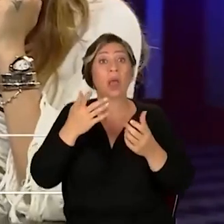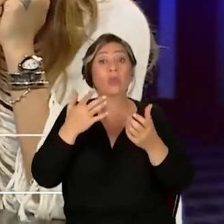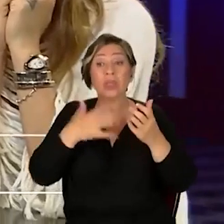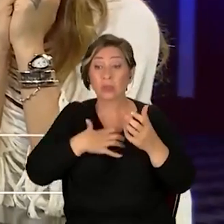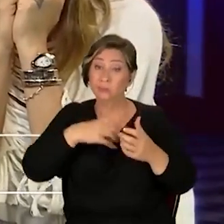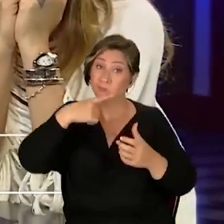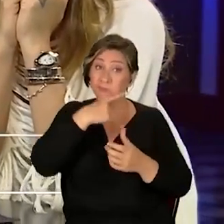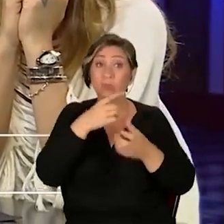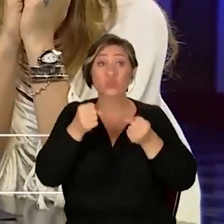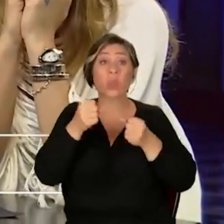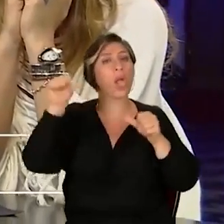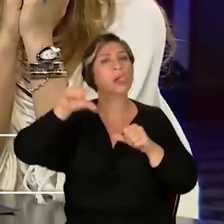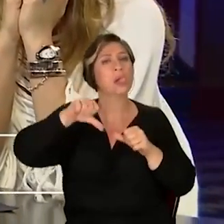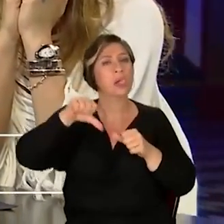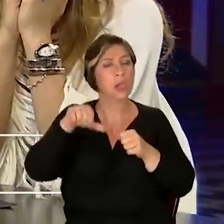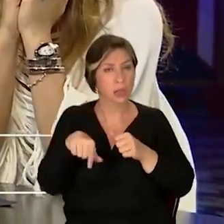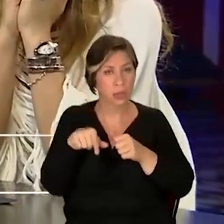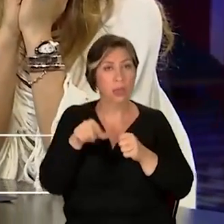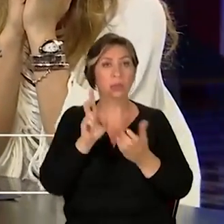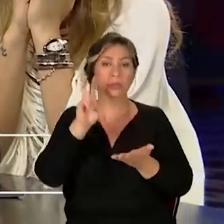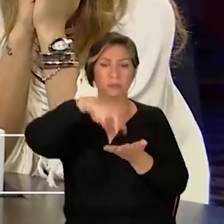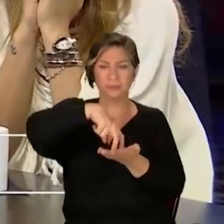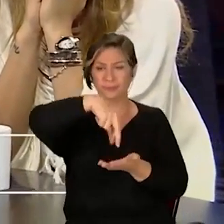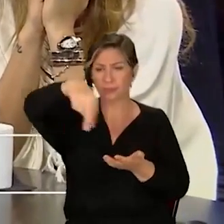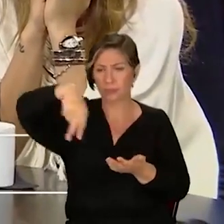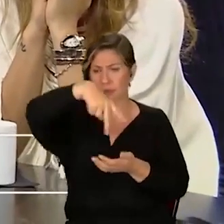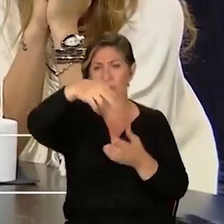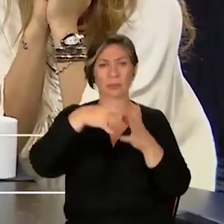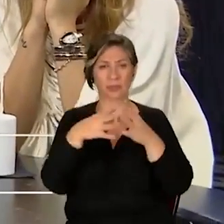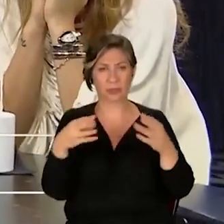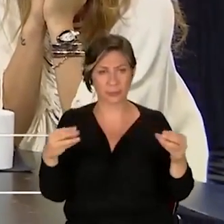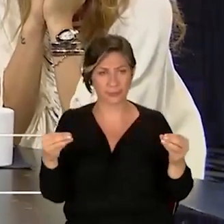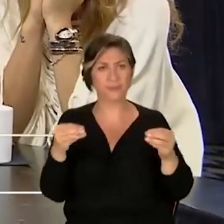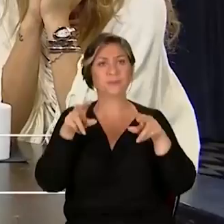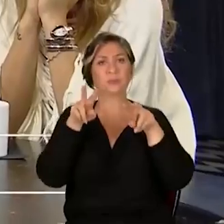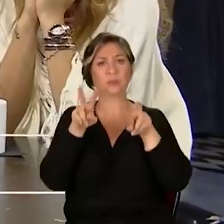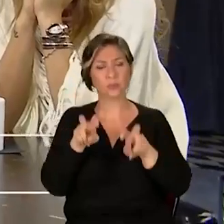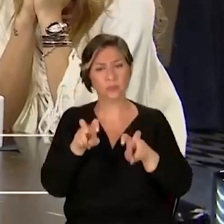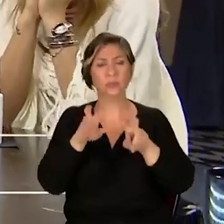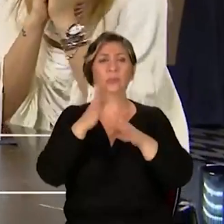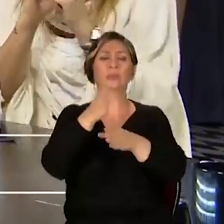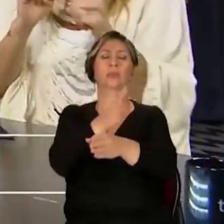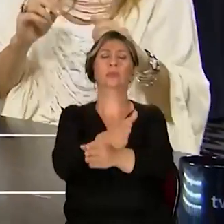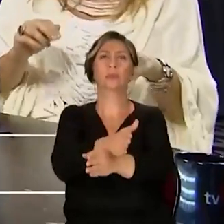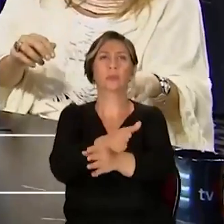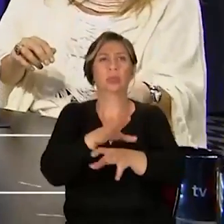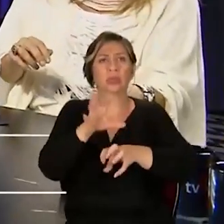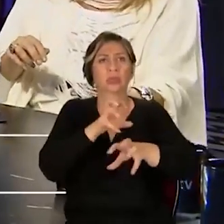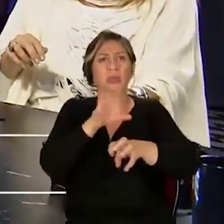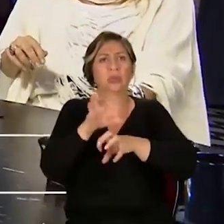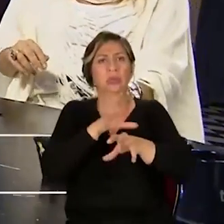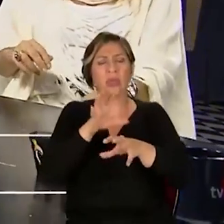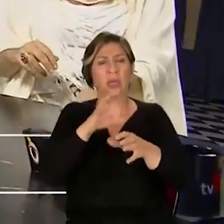Mutlaka oynatmak zorundadır. Kalkıp dolaşınca geçer. Yani oturduğunuz veya yattığınız zaman ve